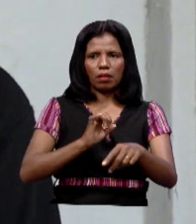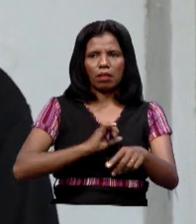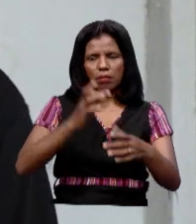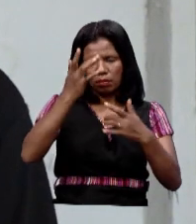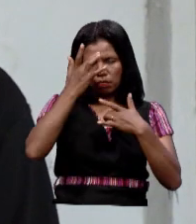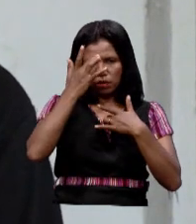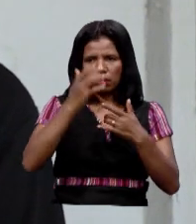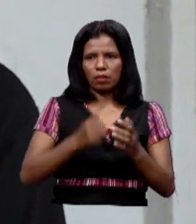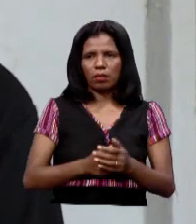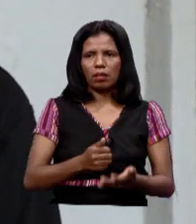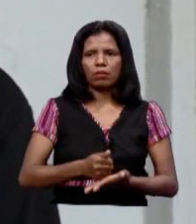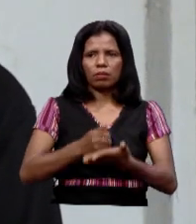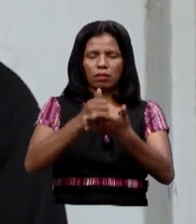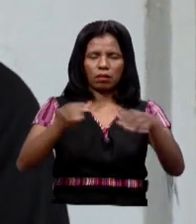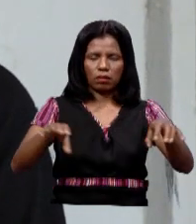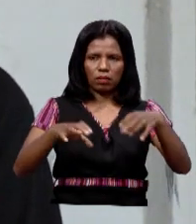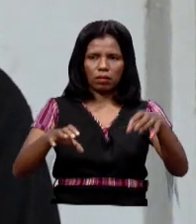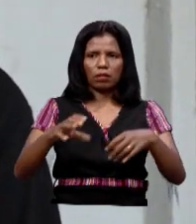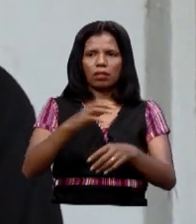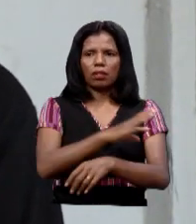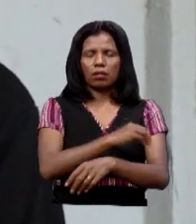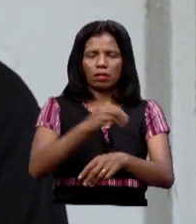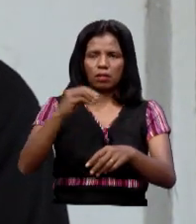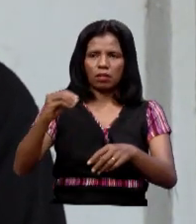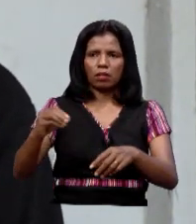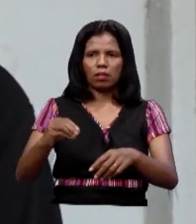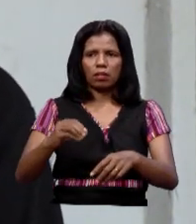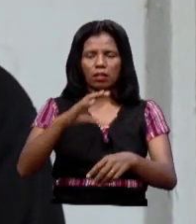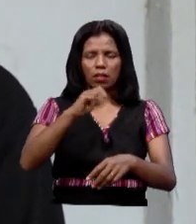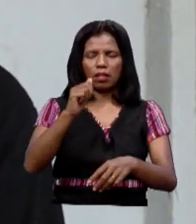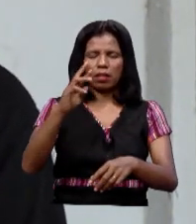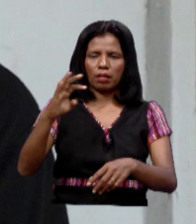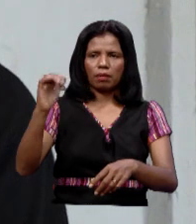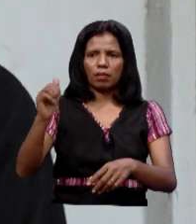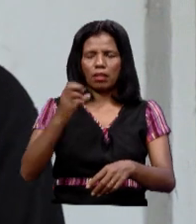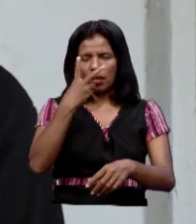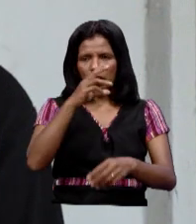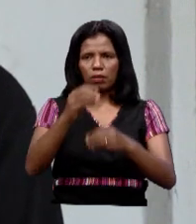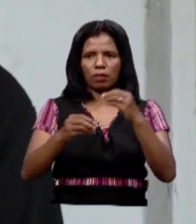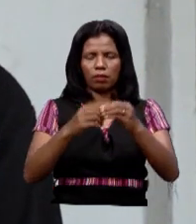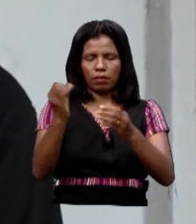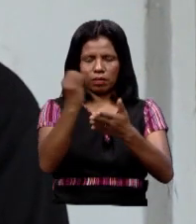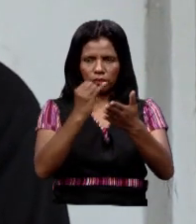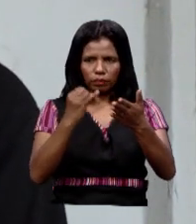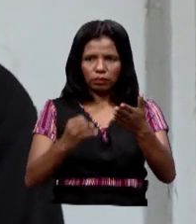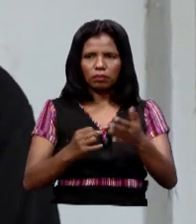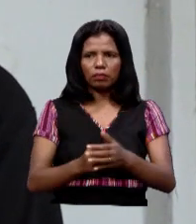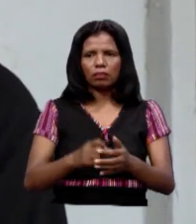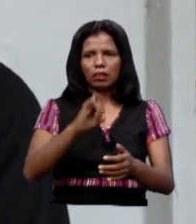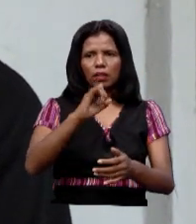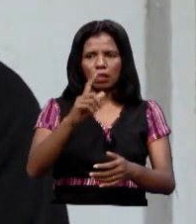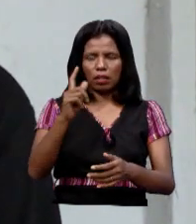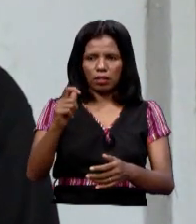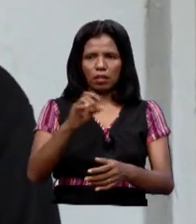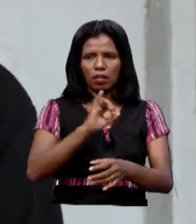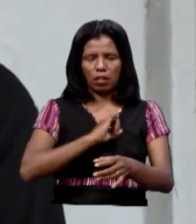hau bazulon service ya kamar komisi Indonesia Timur Leste hau voluntary bazulon leba hari kono leba design leba IT komputer serat